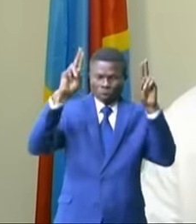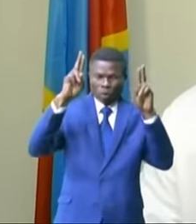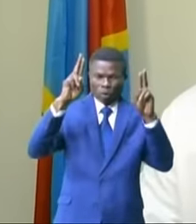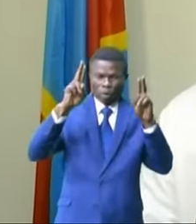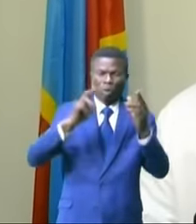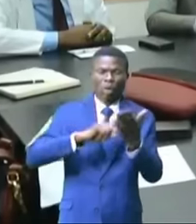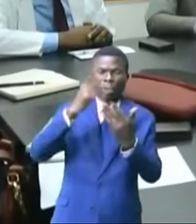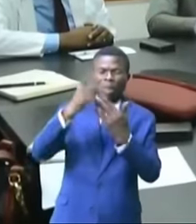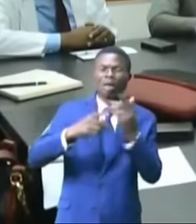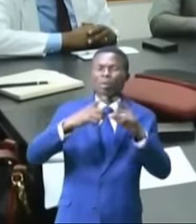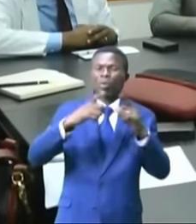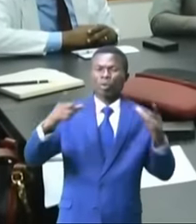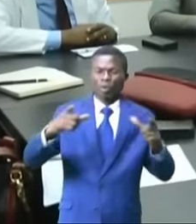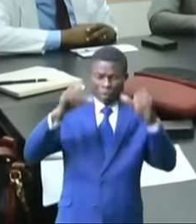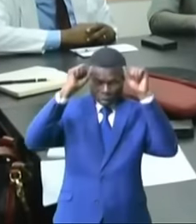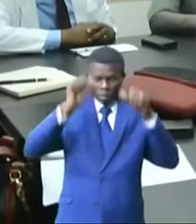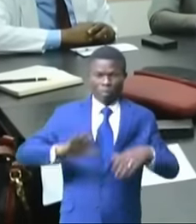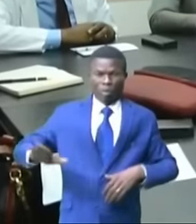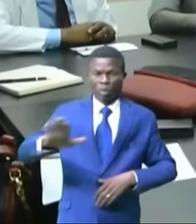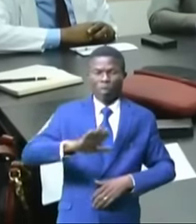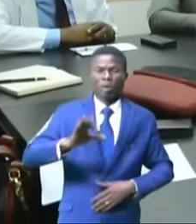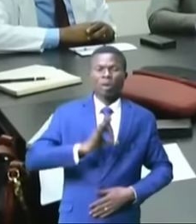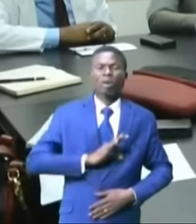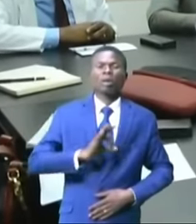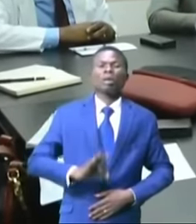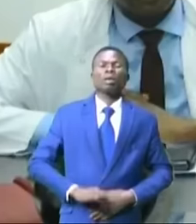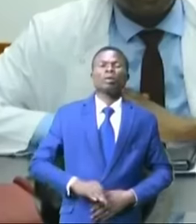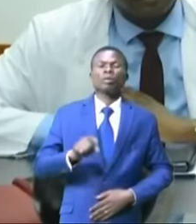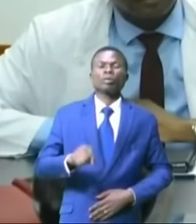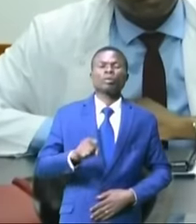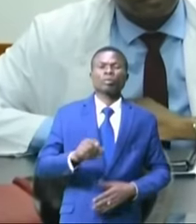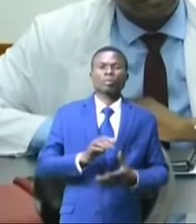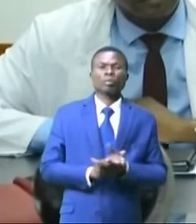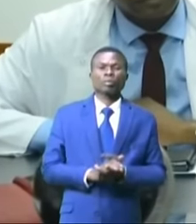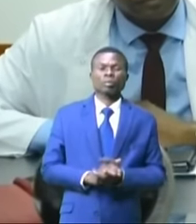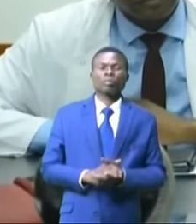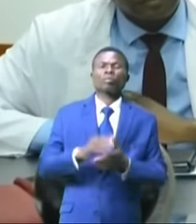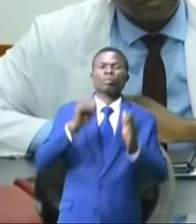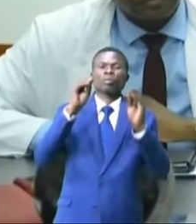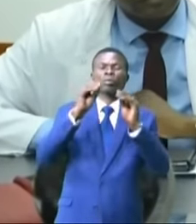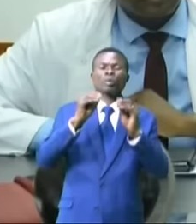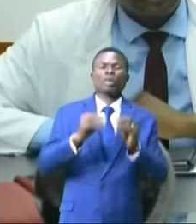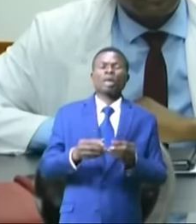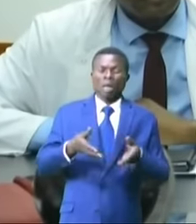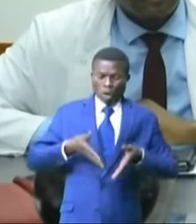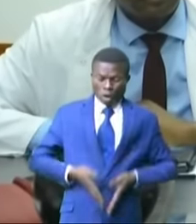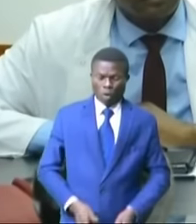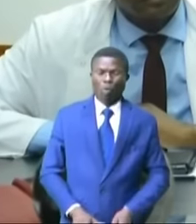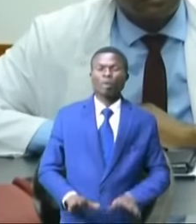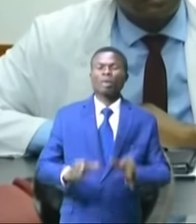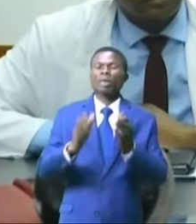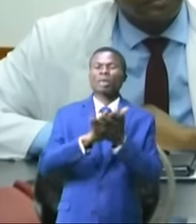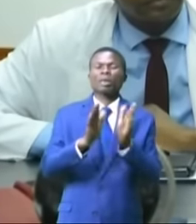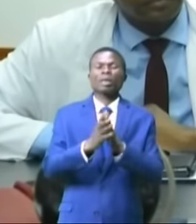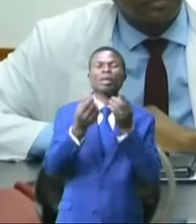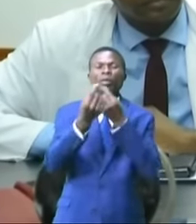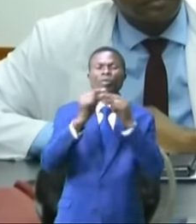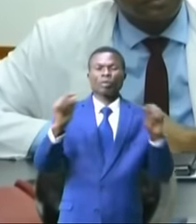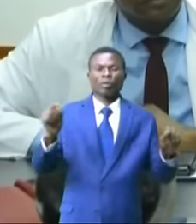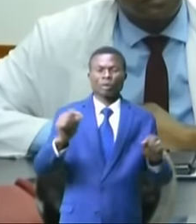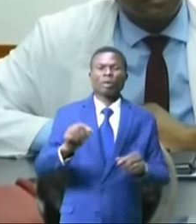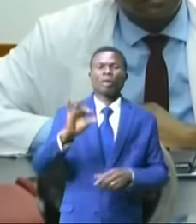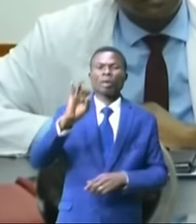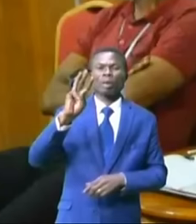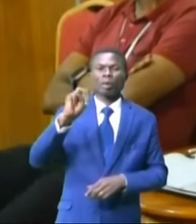vastes programmes du chef de l'État Félix-Antoine Tshisekedi Tshilombo, de la gratuité de la maternité, Mika Nyembo Marius,